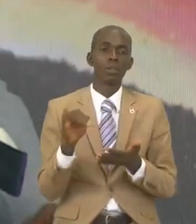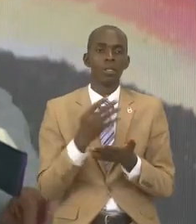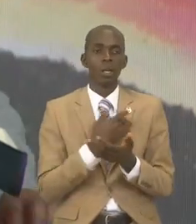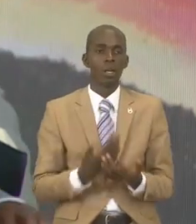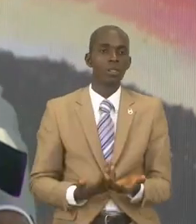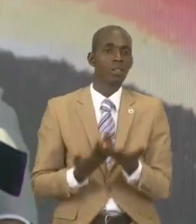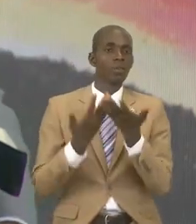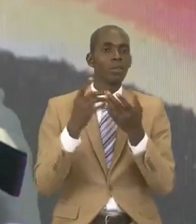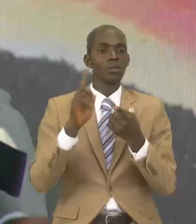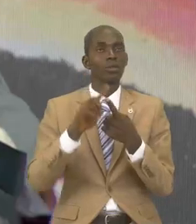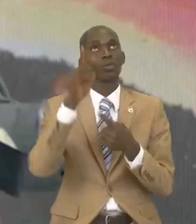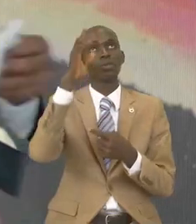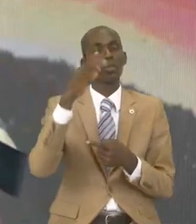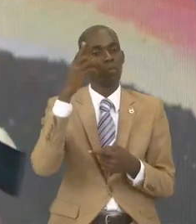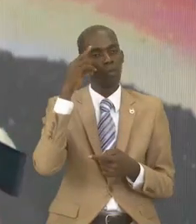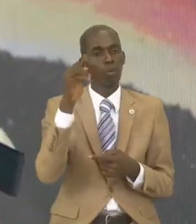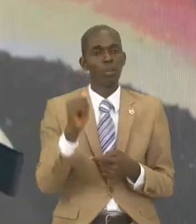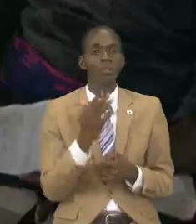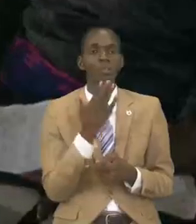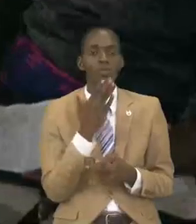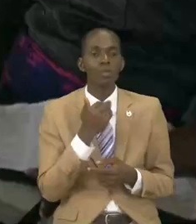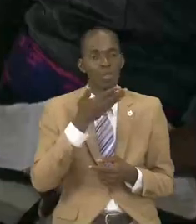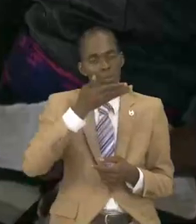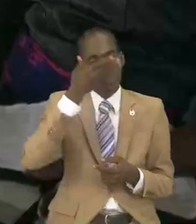sacrifice de bonne odeur.